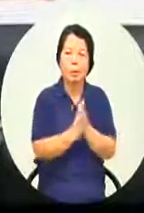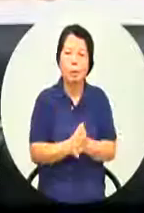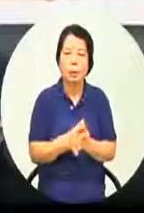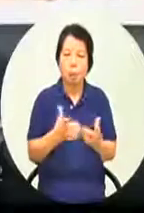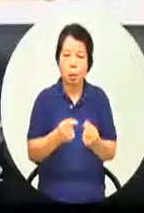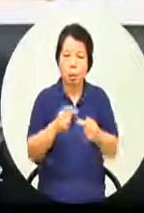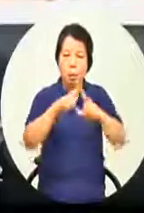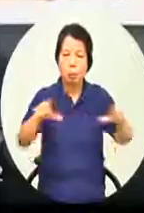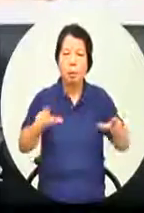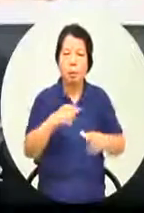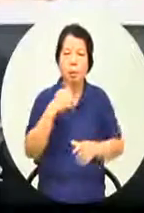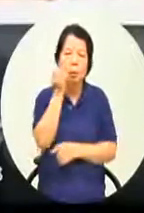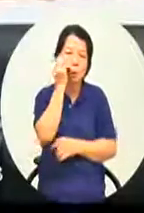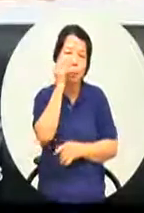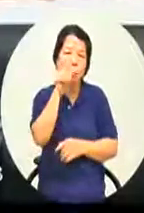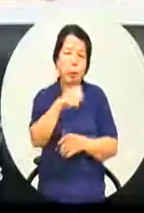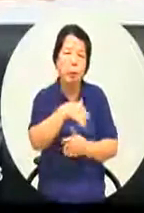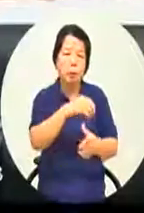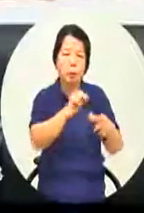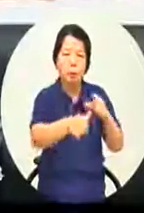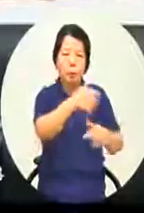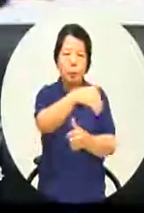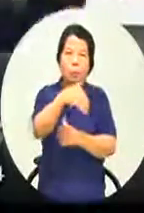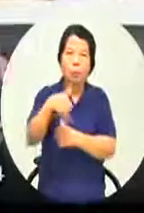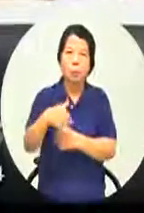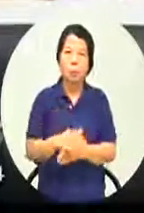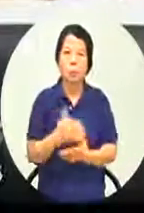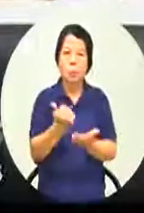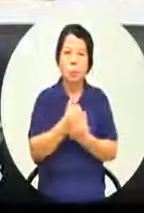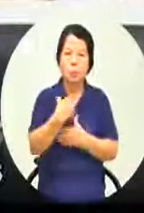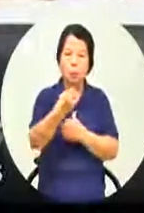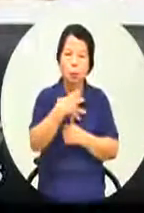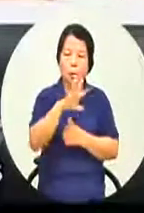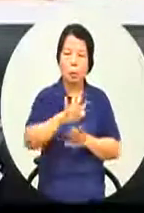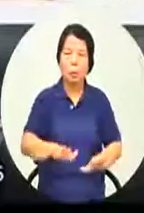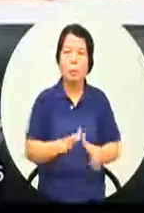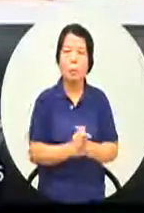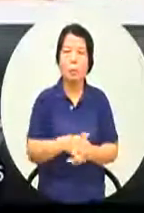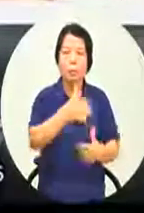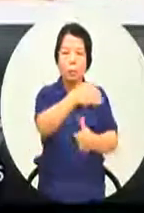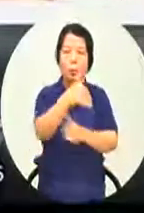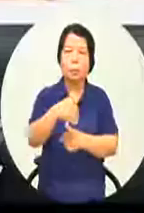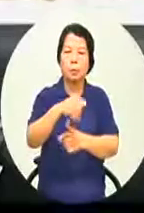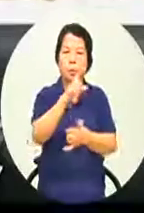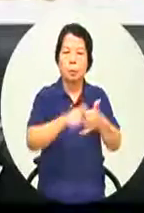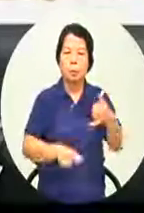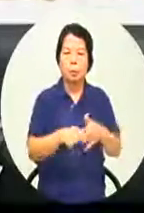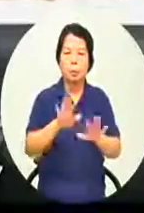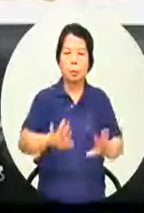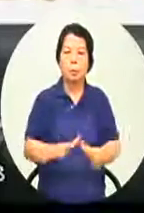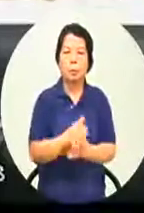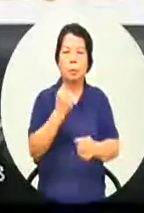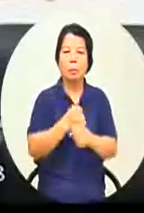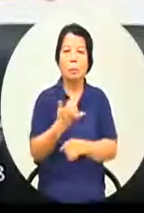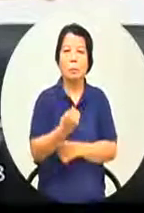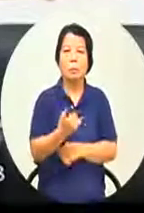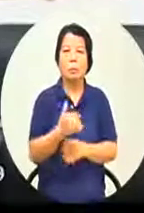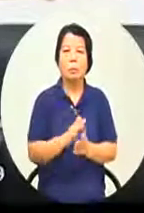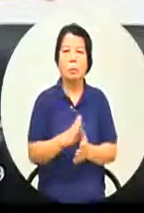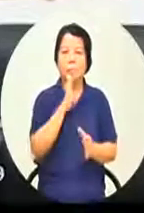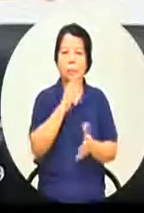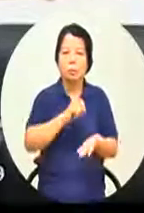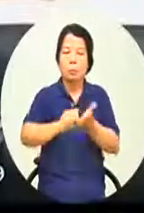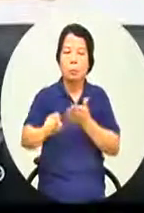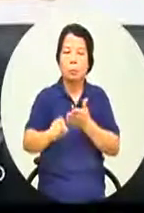蛮大型的观光的招商案，请你告诉我们目前这个招商案进度为何？ 好， 是流标吗？还